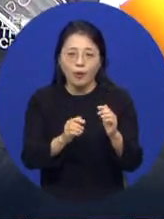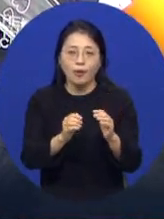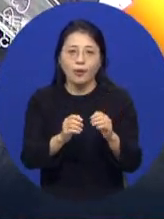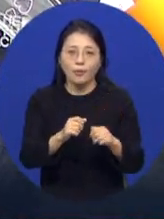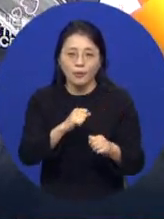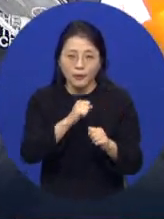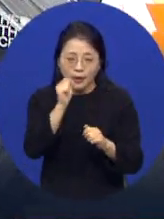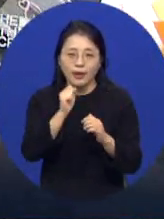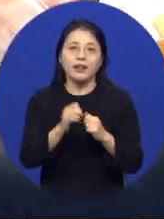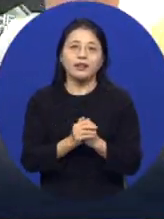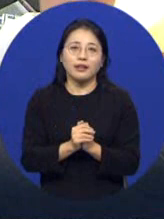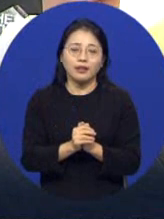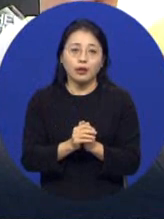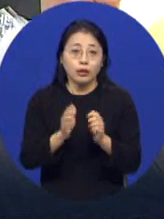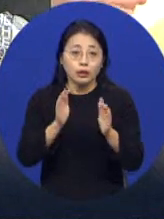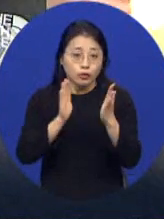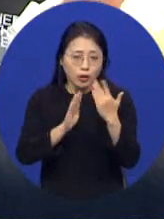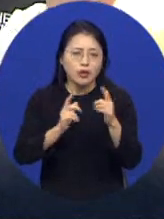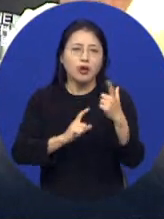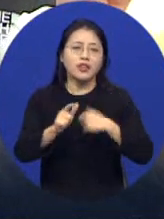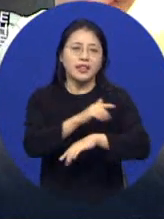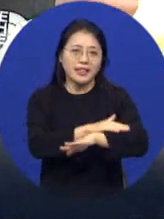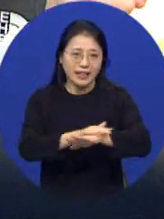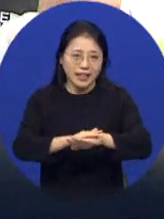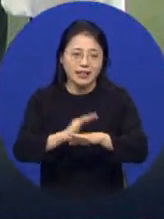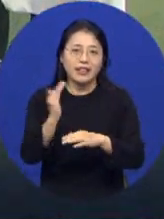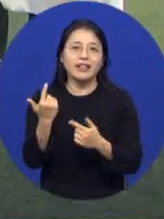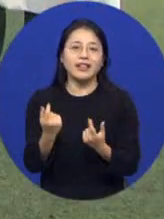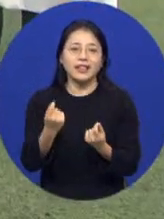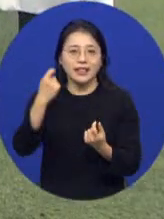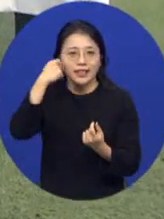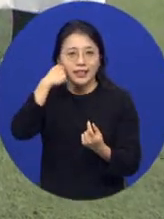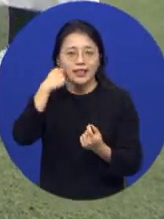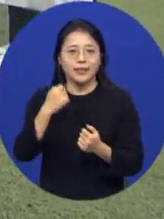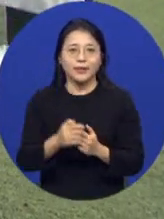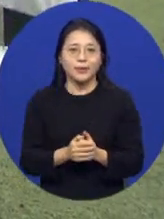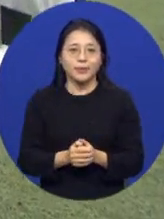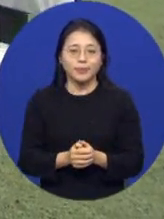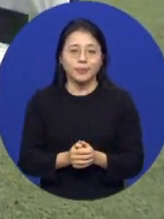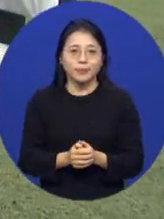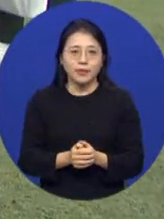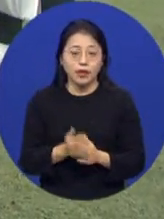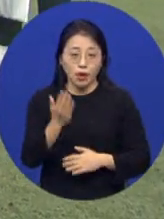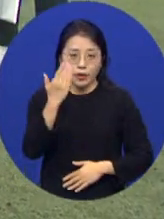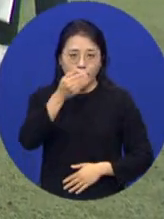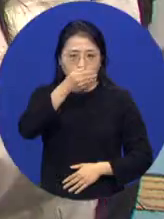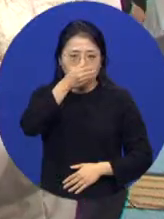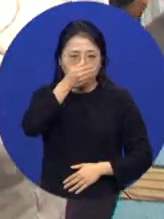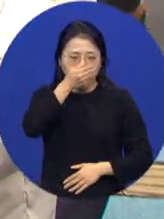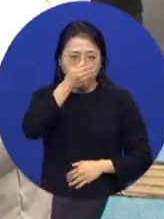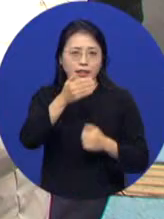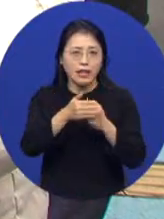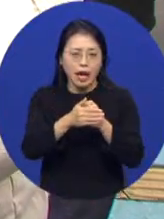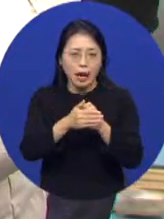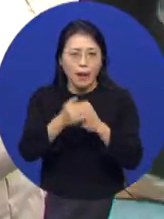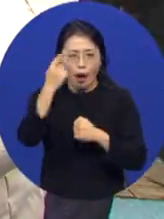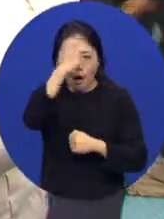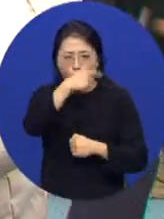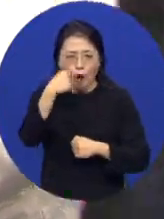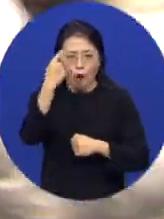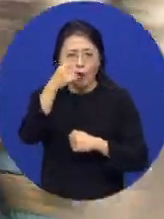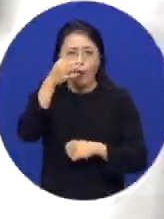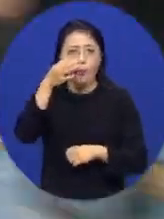그냥 저희는 앞으로 뭐더잘살것 같아. 이런 힘든 시기도 이겨냈으니까 뭐. 그동안 마스크에 가려 잘 보지 못했던 친구들의